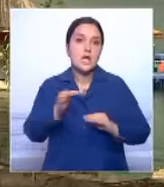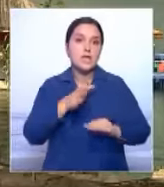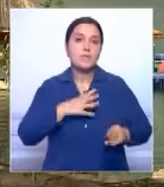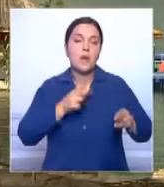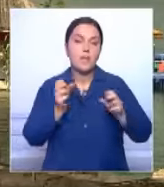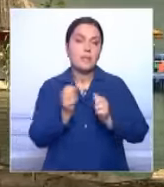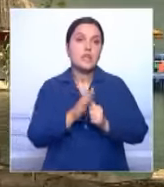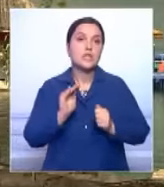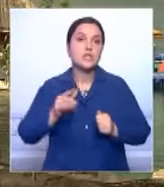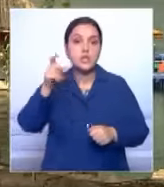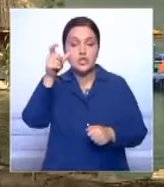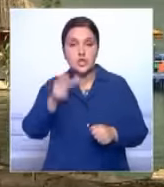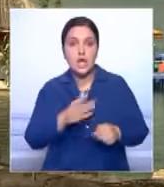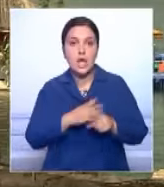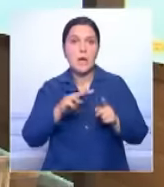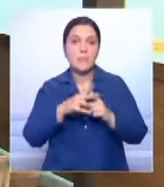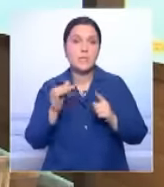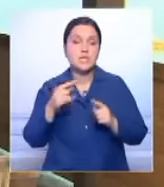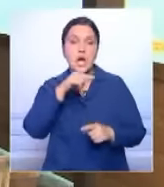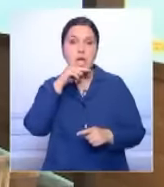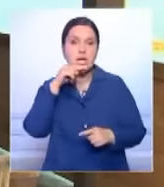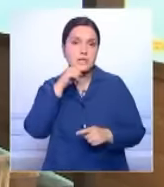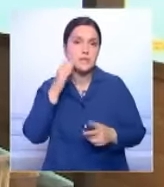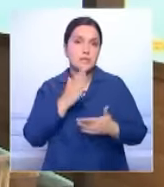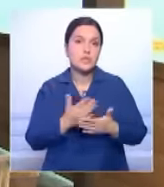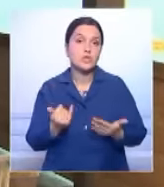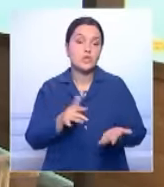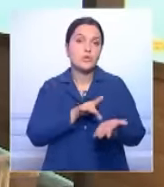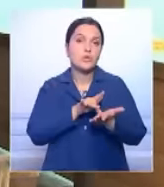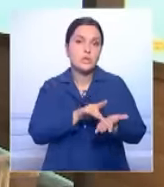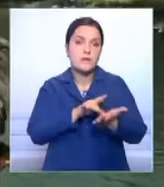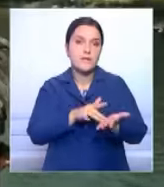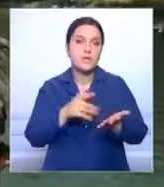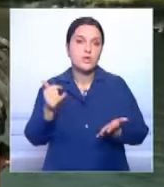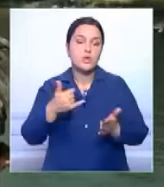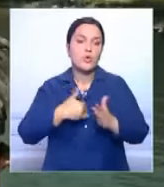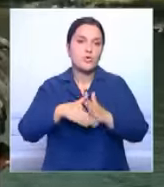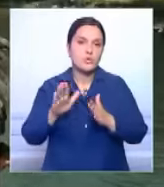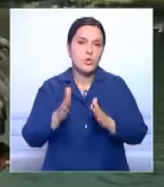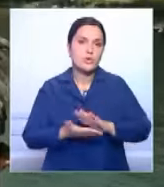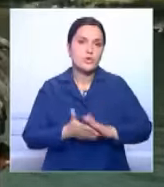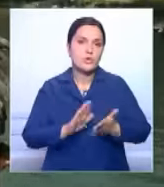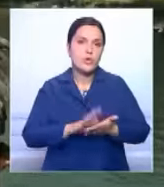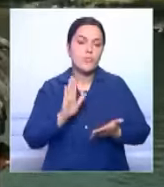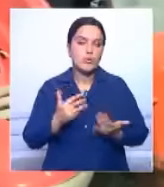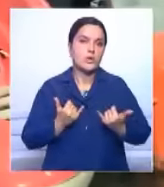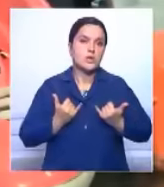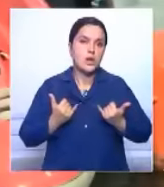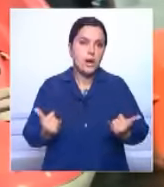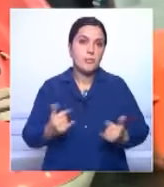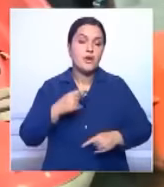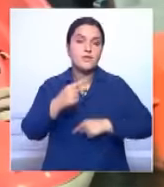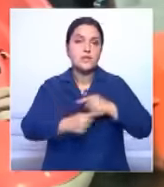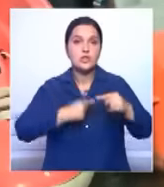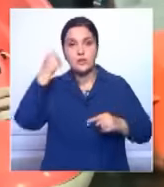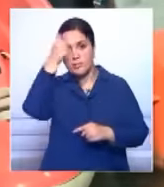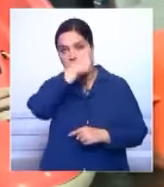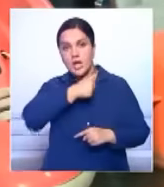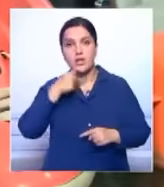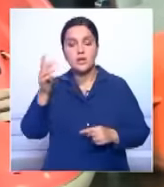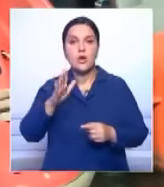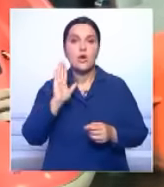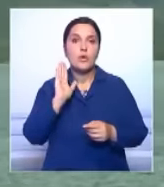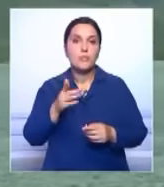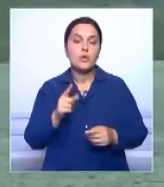15 тысяч человек, около половины из которых россияне. Теперь же для туристов в районе решили улучшить условия. Уже в следующем году